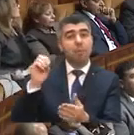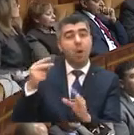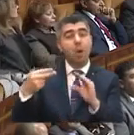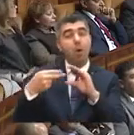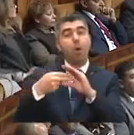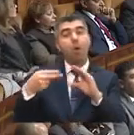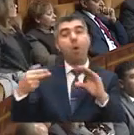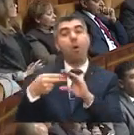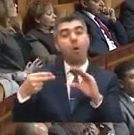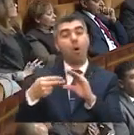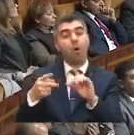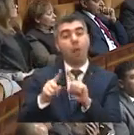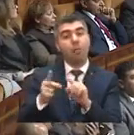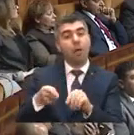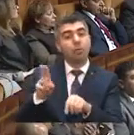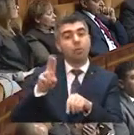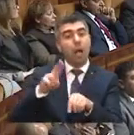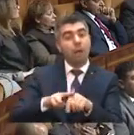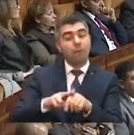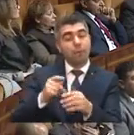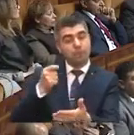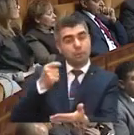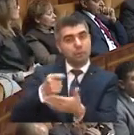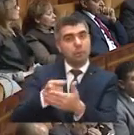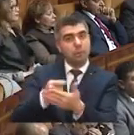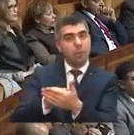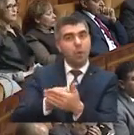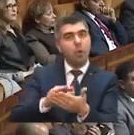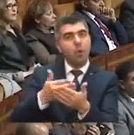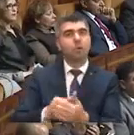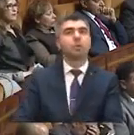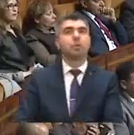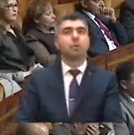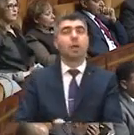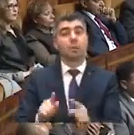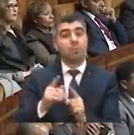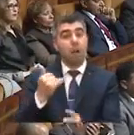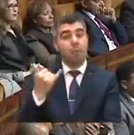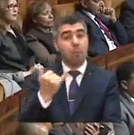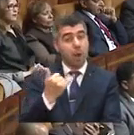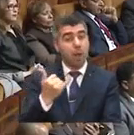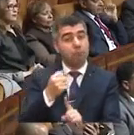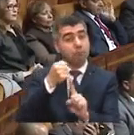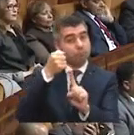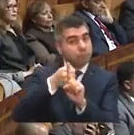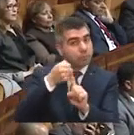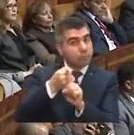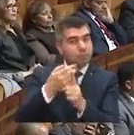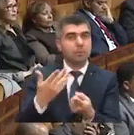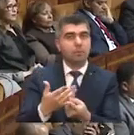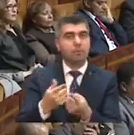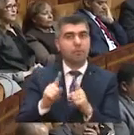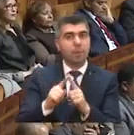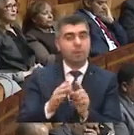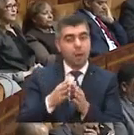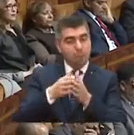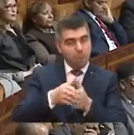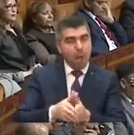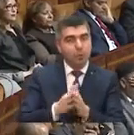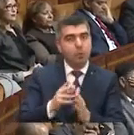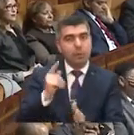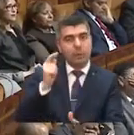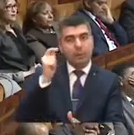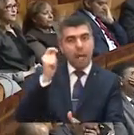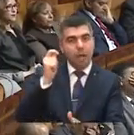باخره تاخر عن الموعد ديال الانطلاق. لكل هذا الدور الهام اللي صبح كيلعبوا ميناء طنجه المتوسط في